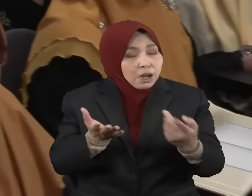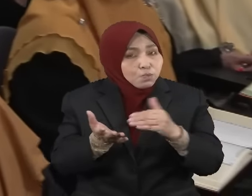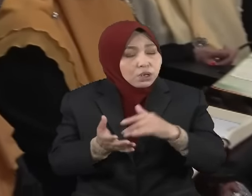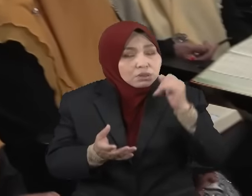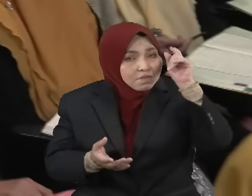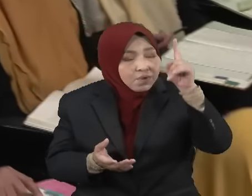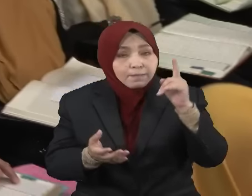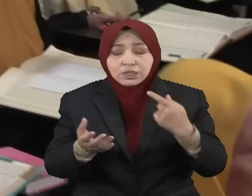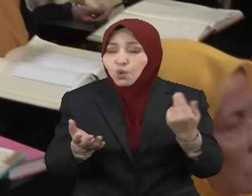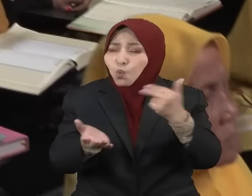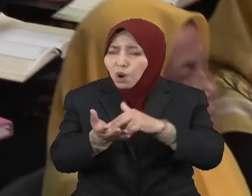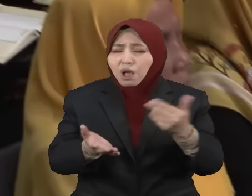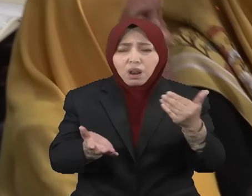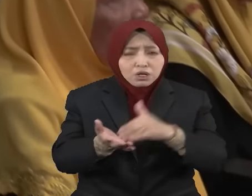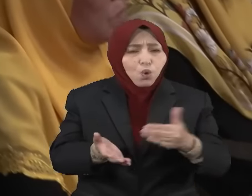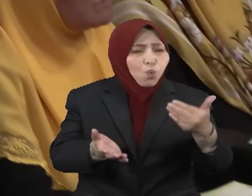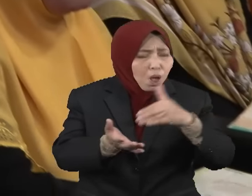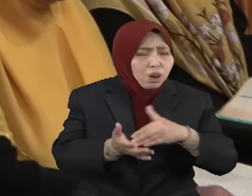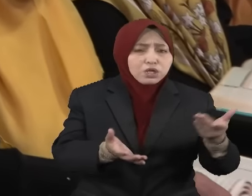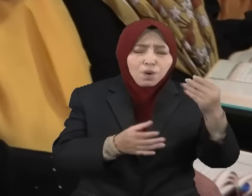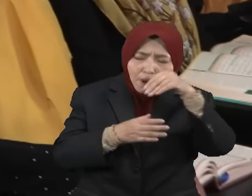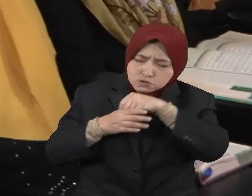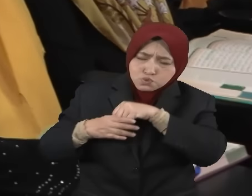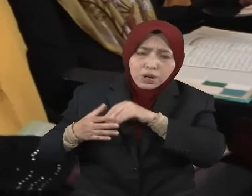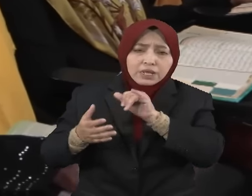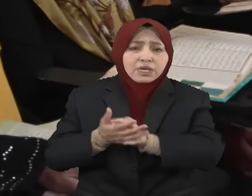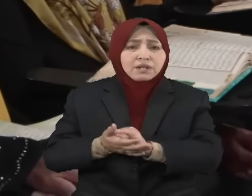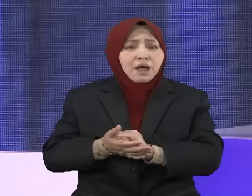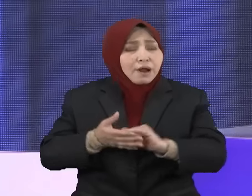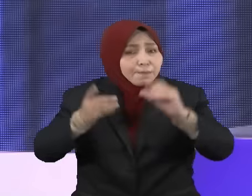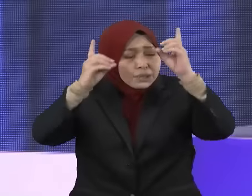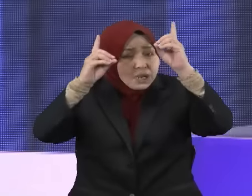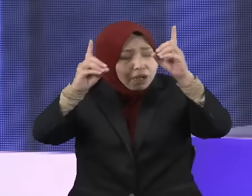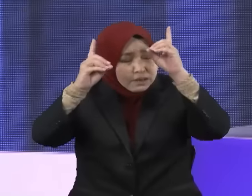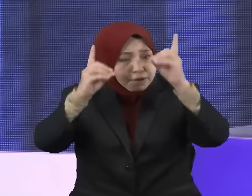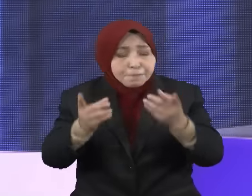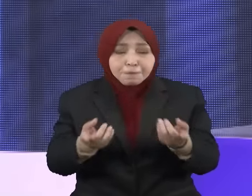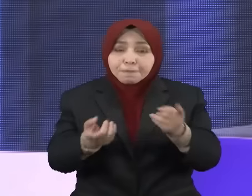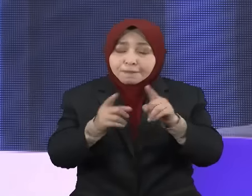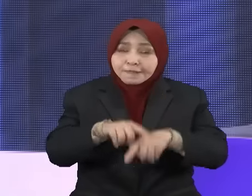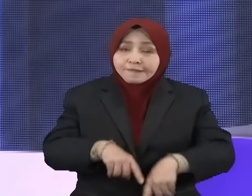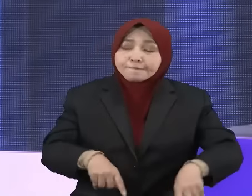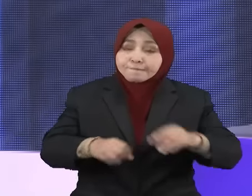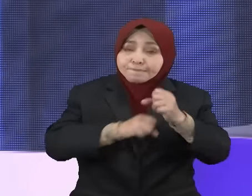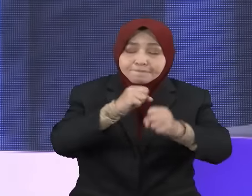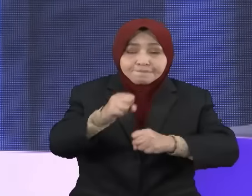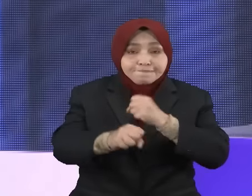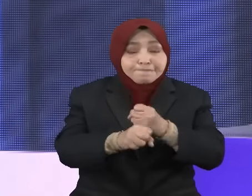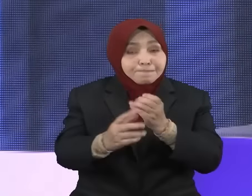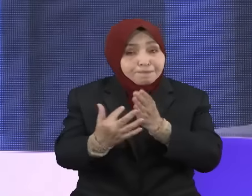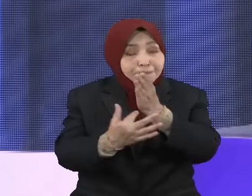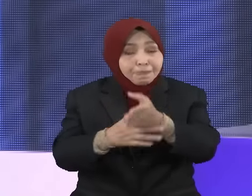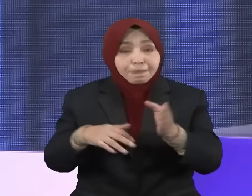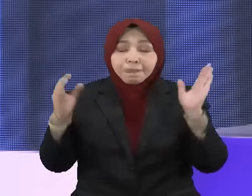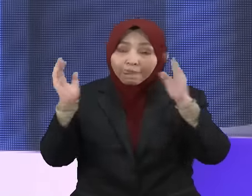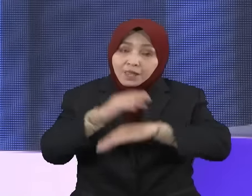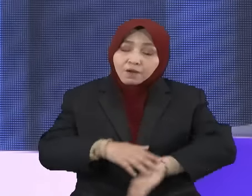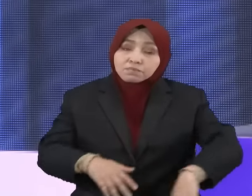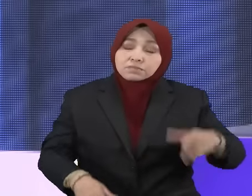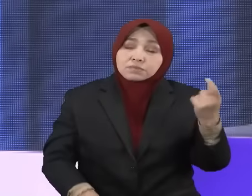faham, kemudian kita ulang lagi baca, dia masuk lagi ke dalam. Dan tarbiyah yang berlaku pada zaman sahabat ialah melalui solat. Ya, Nabi